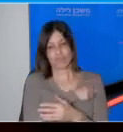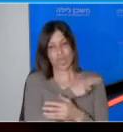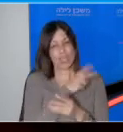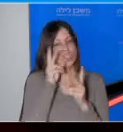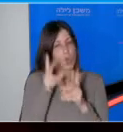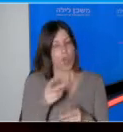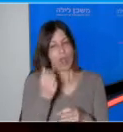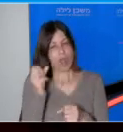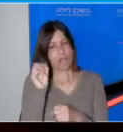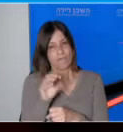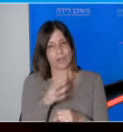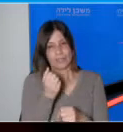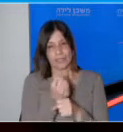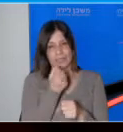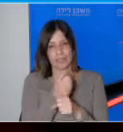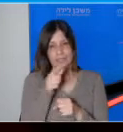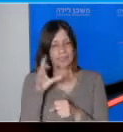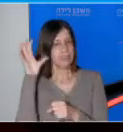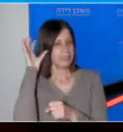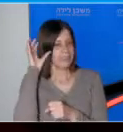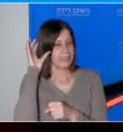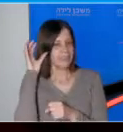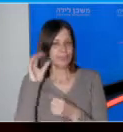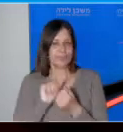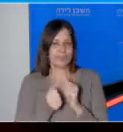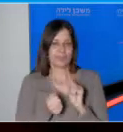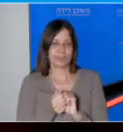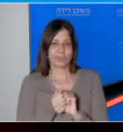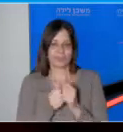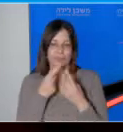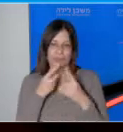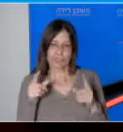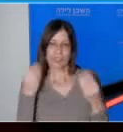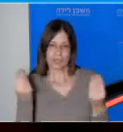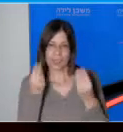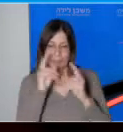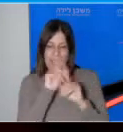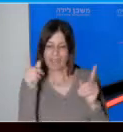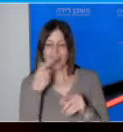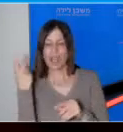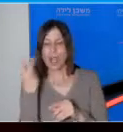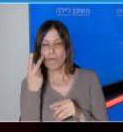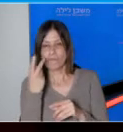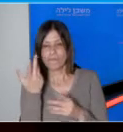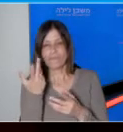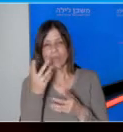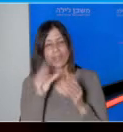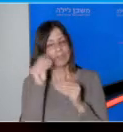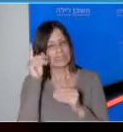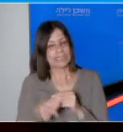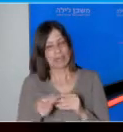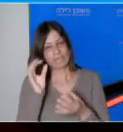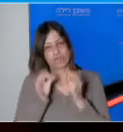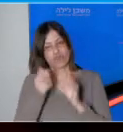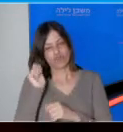לבוא ולבצע האזנות או כל מיני דברים אחרים, אבל כמובן שיביאו צו שופט, שעשו את